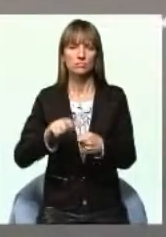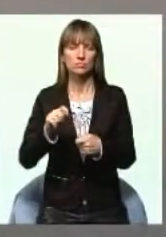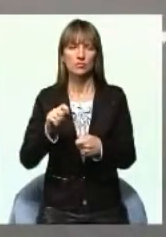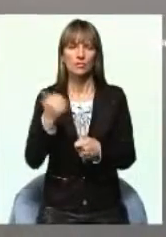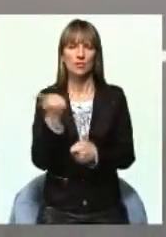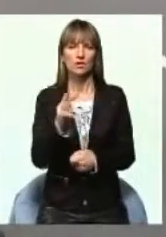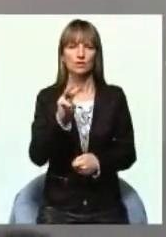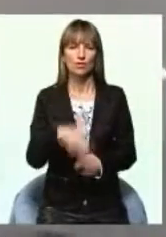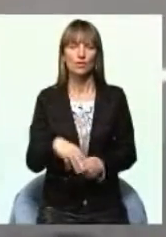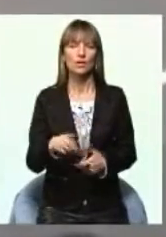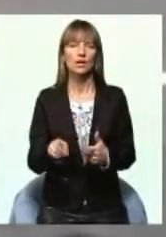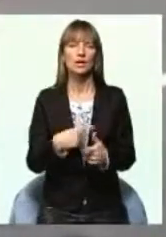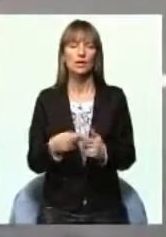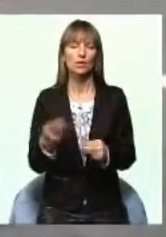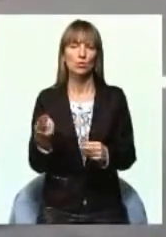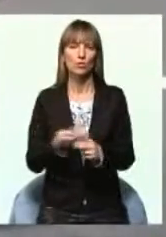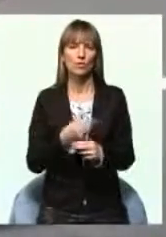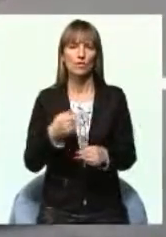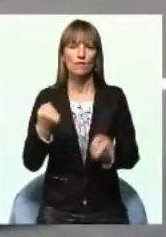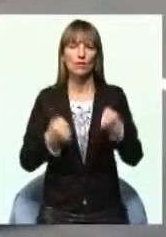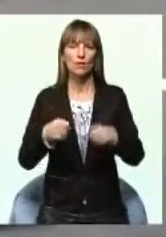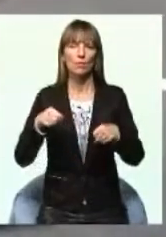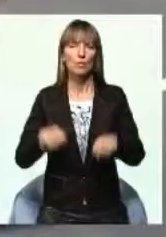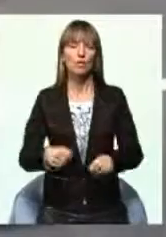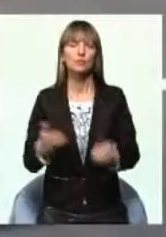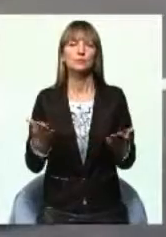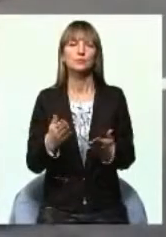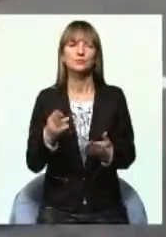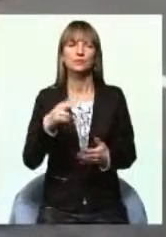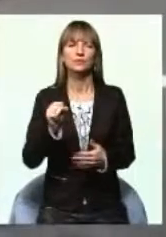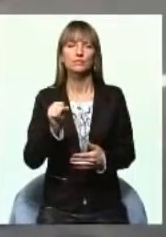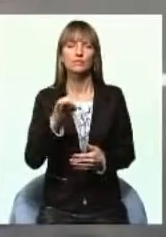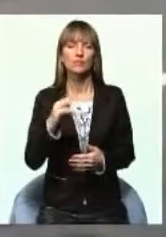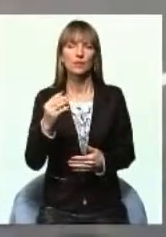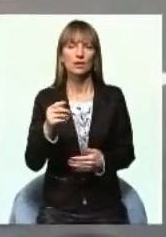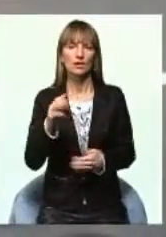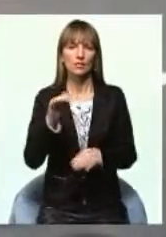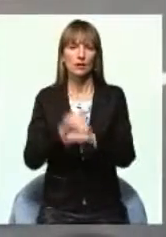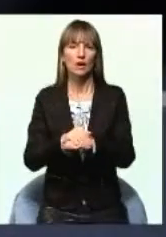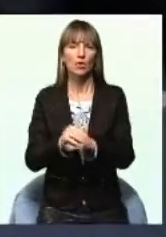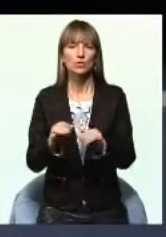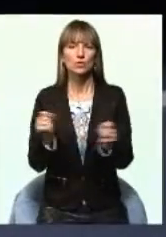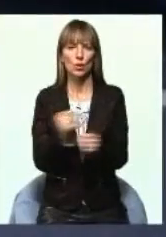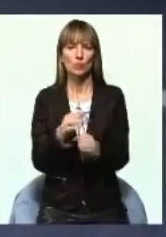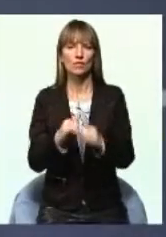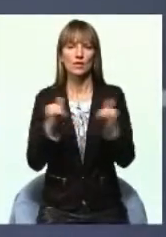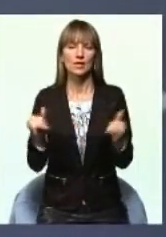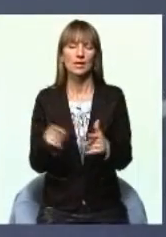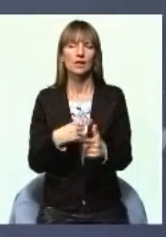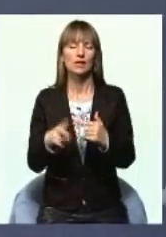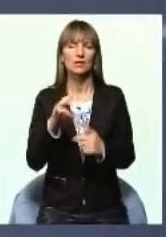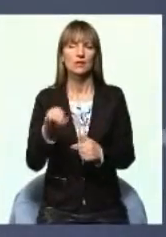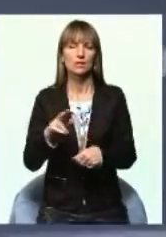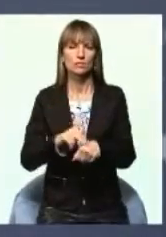оштрафують або й взагалі позбавлять водійських прав. А як даїшники визначають, чи перевищили ви швидкість чи ні? Насправді